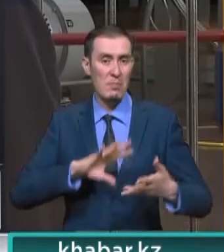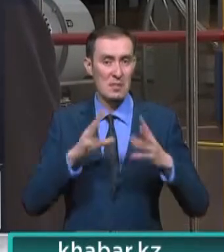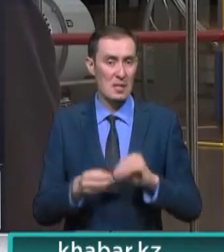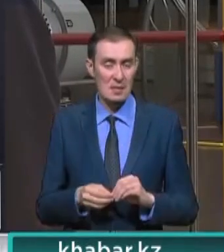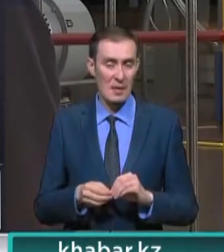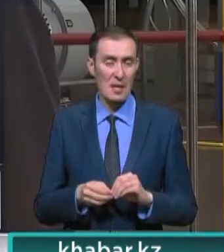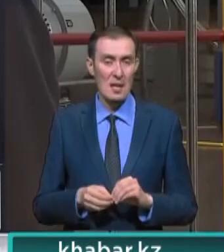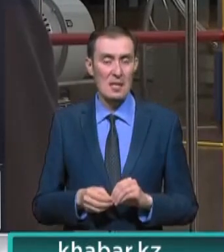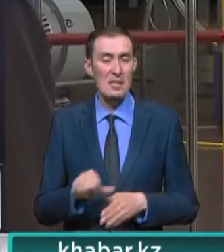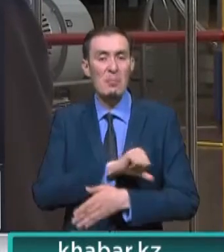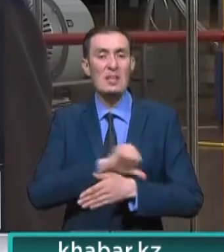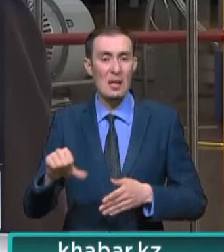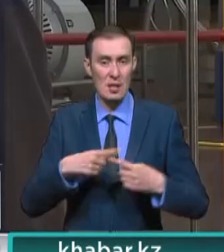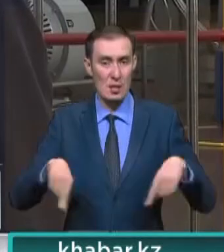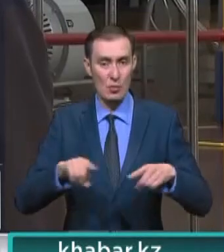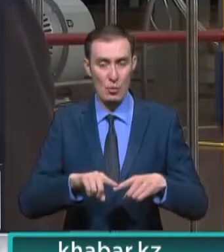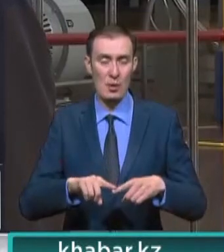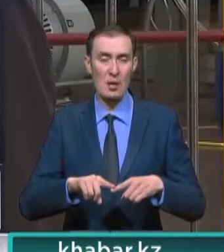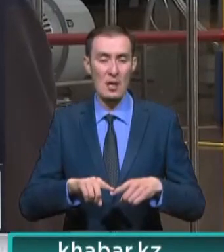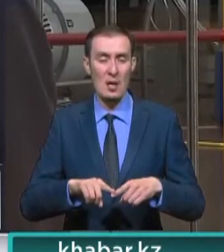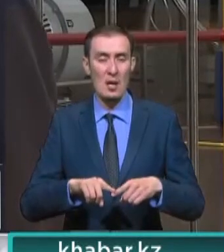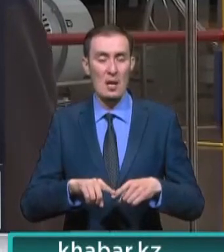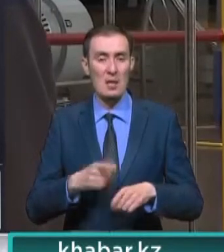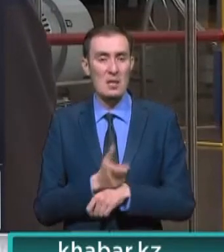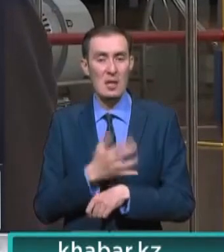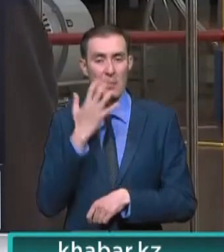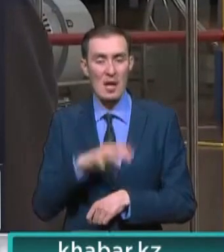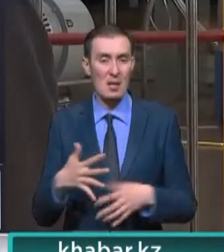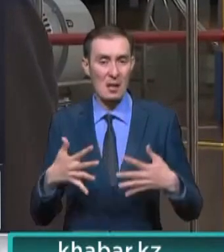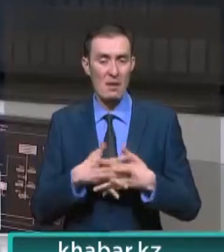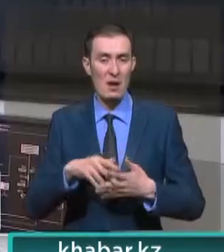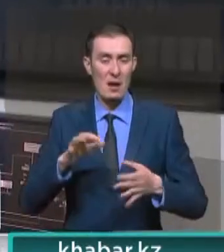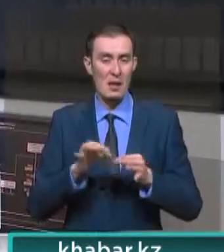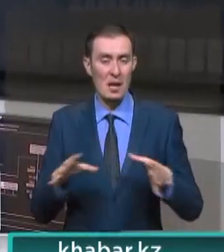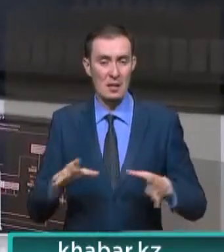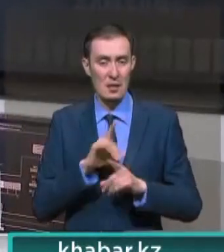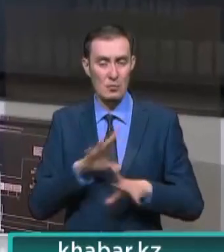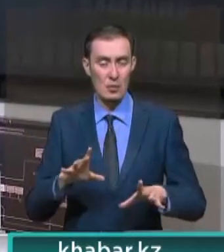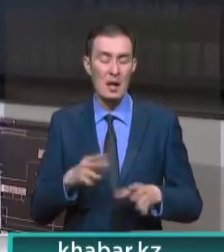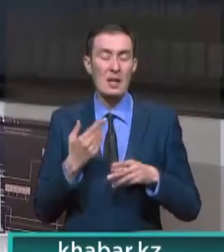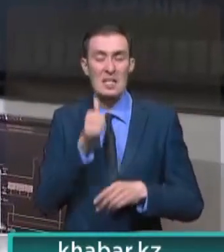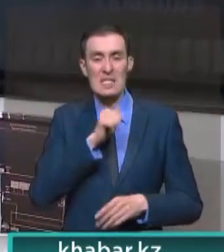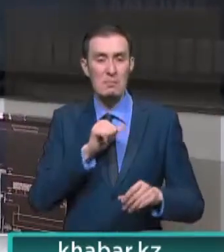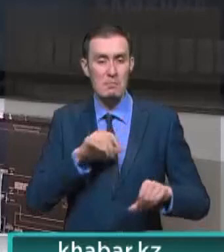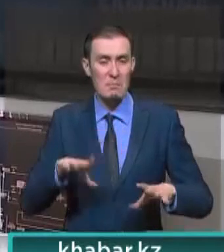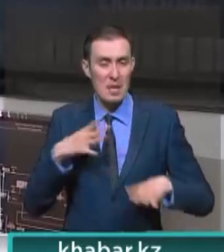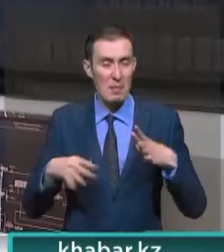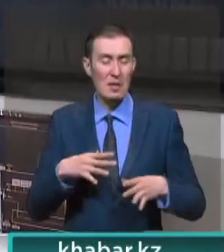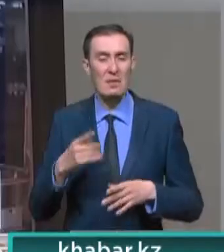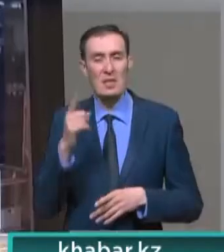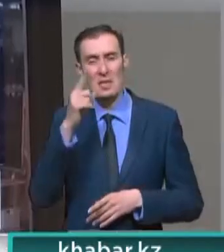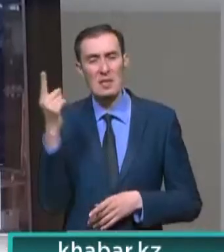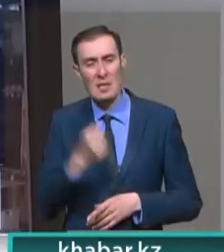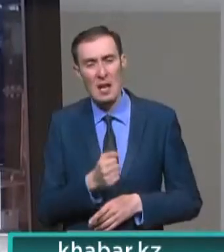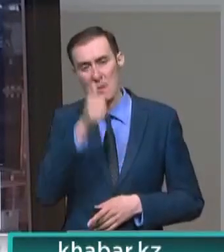последствий за пределами площадки термоядерного реактора в будущем в случае аварии не случится. К экспериментам здесь готовятся неделями, а то и